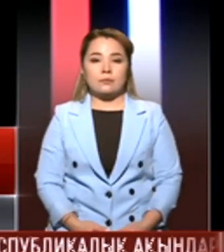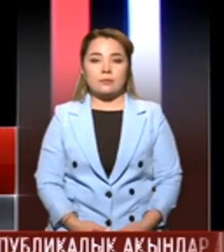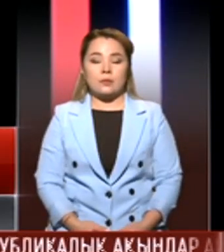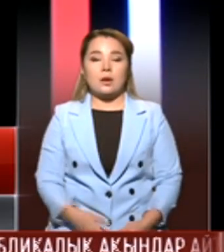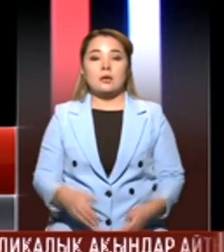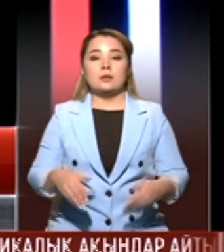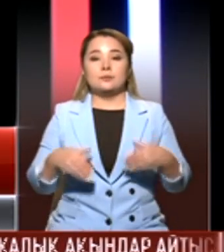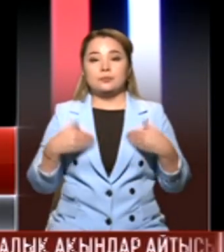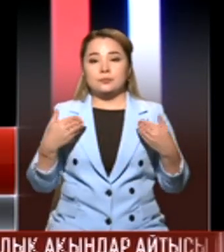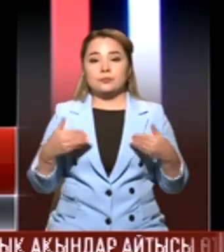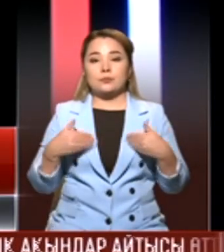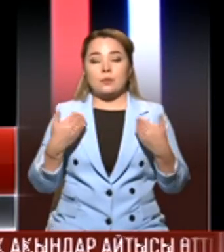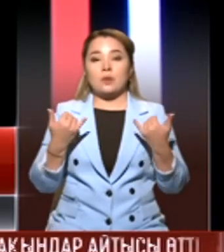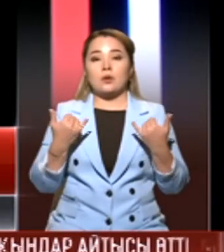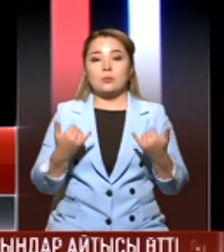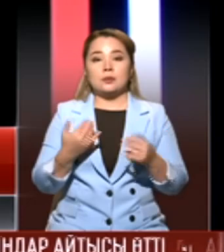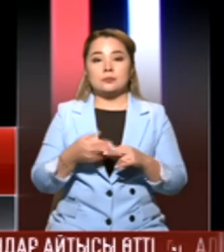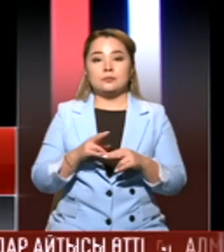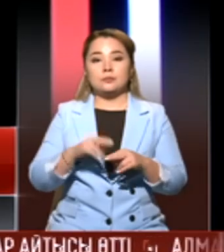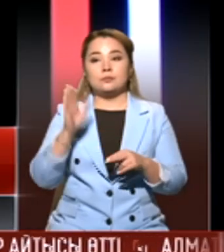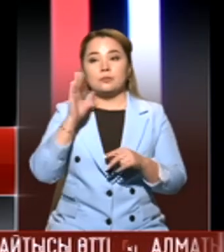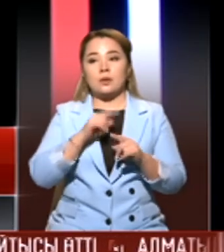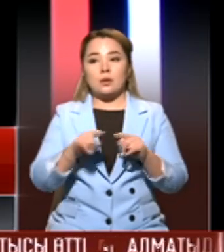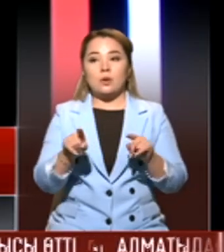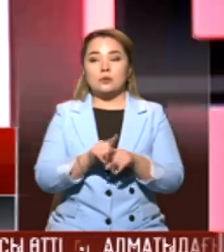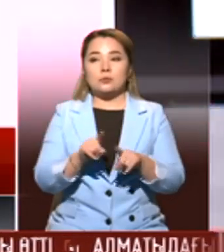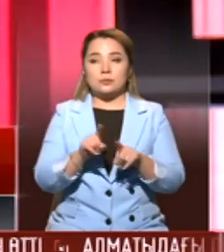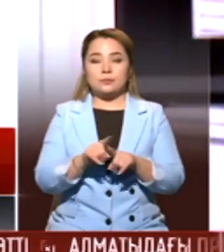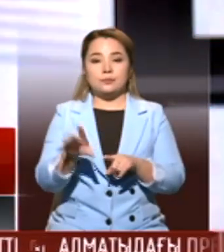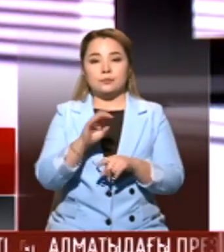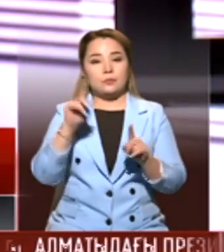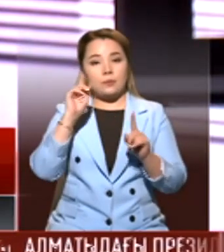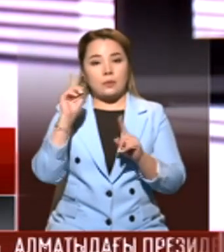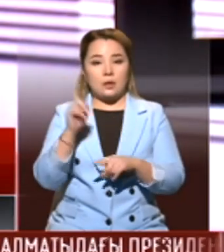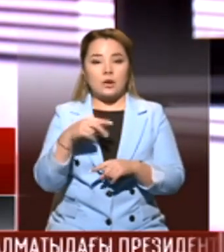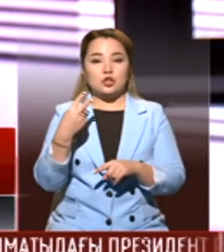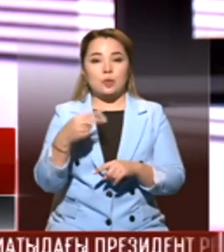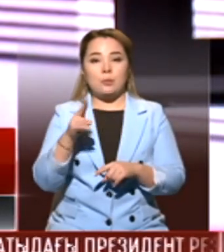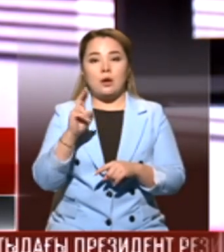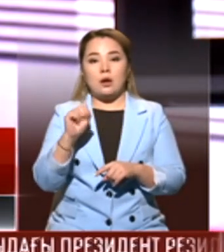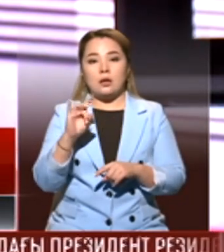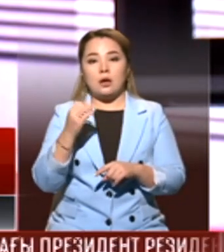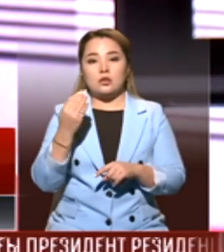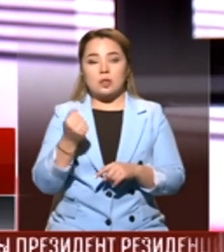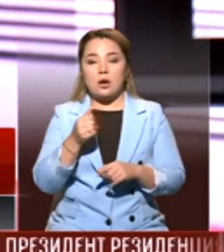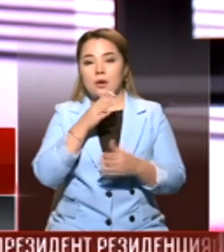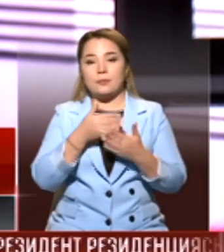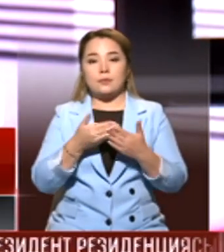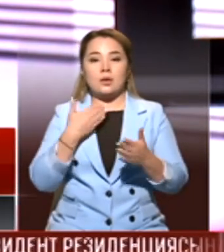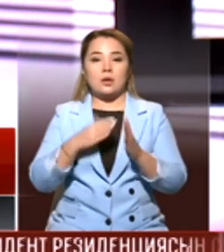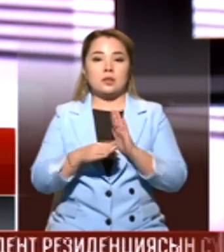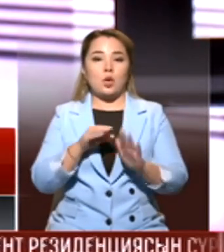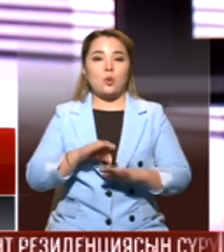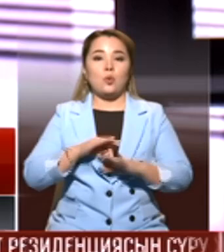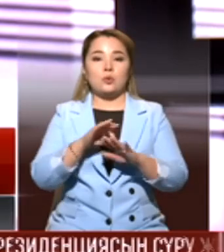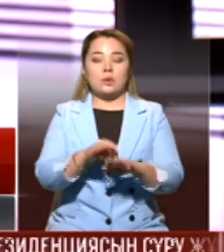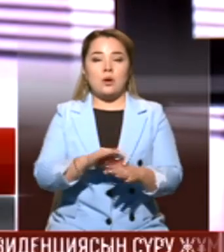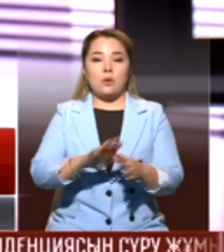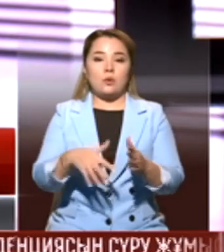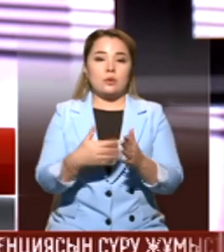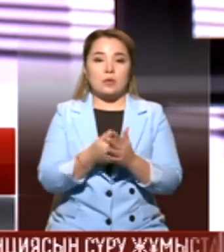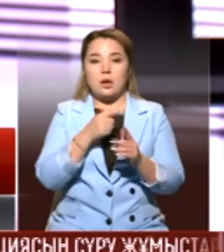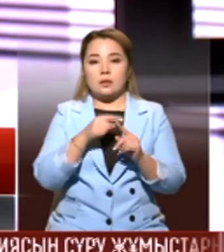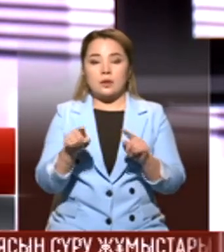Қайырлы күн. Енді алда сайлау келе жатыр. Өздеріңіз жақсы білесіздер. 20 қараша күні кезектен тыс сайлау. Енді осы уақытқа